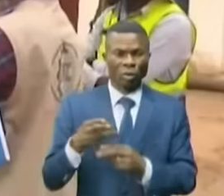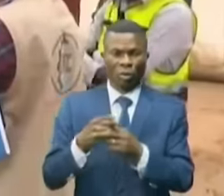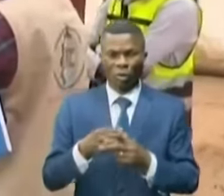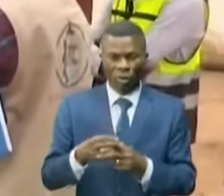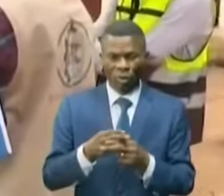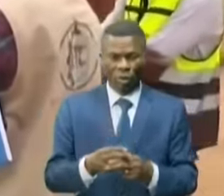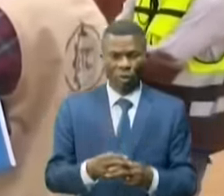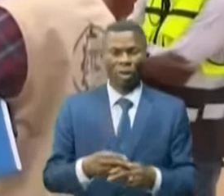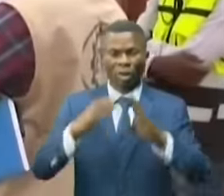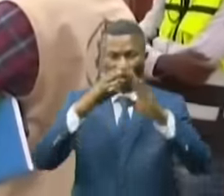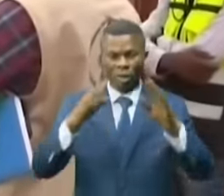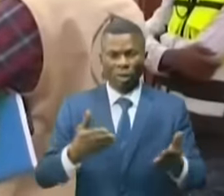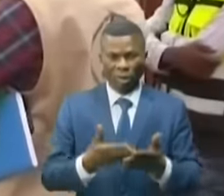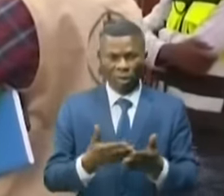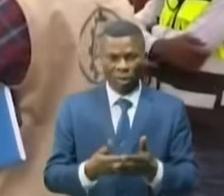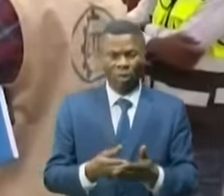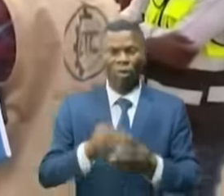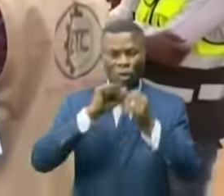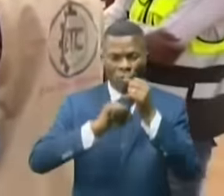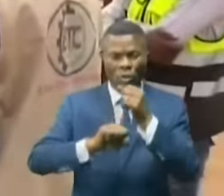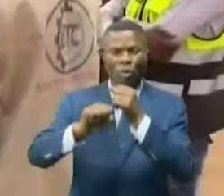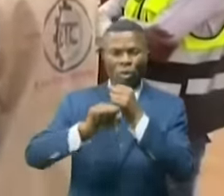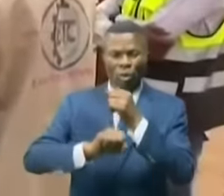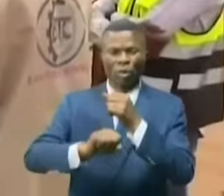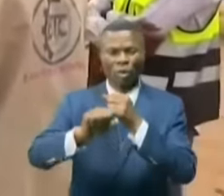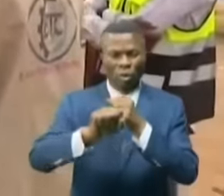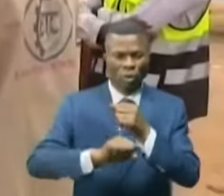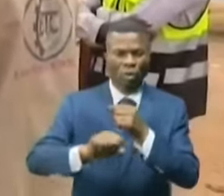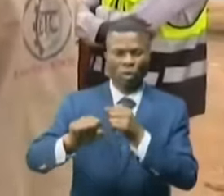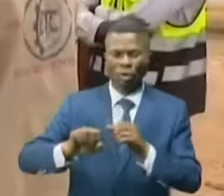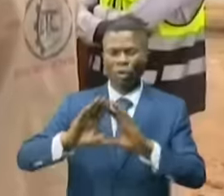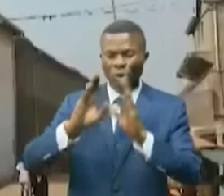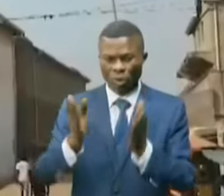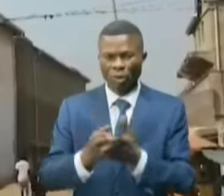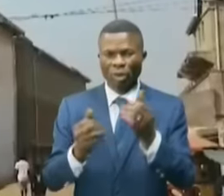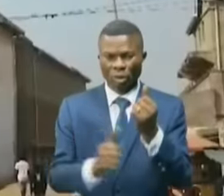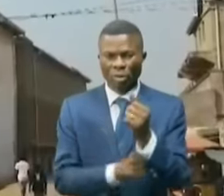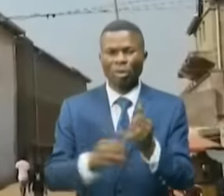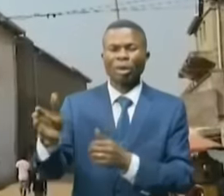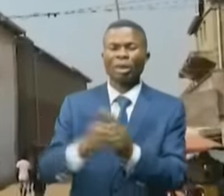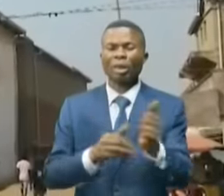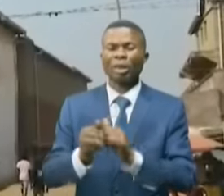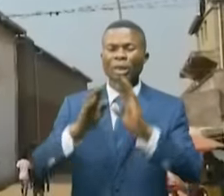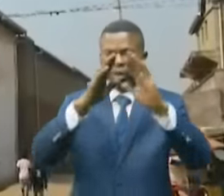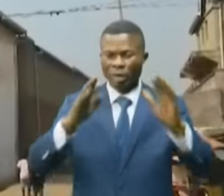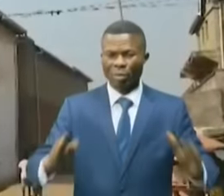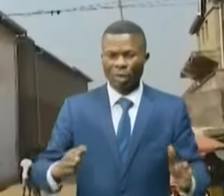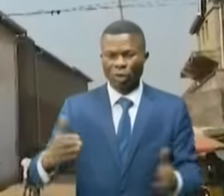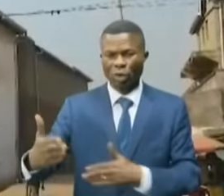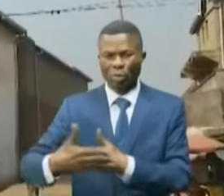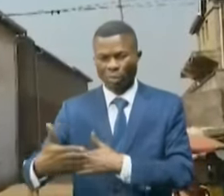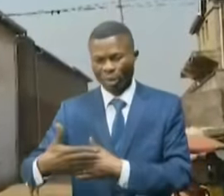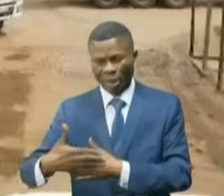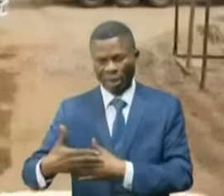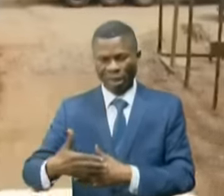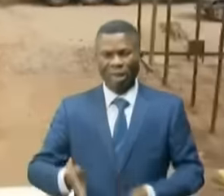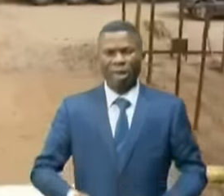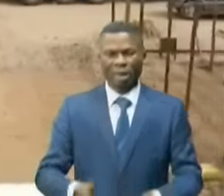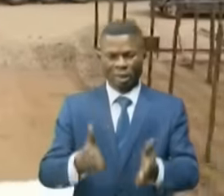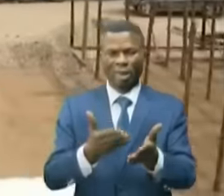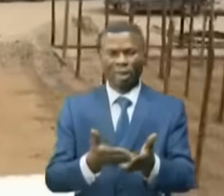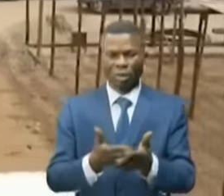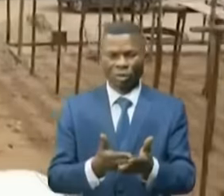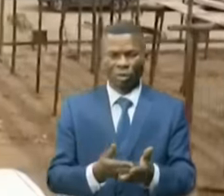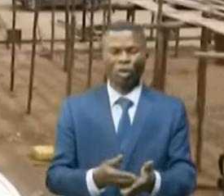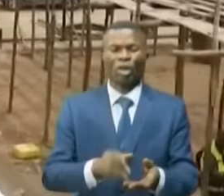du BTC a fait la sensibilisation auprès des familles concernées de démolir volontairement les bâtisses et de